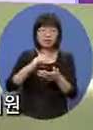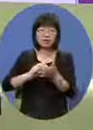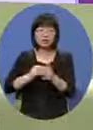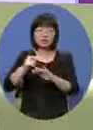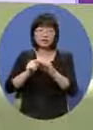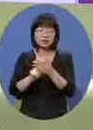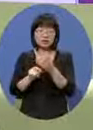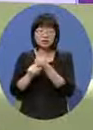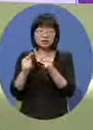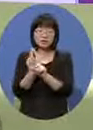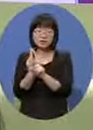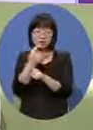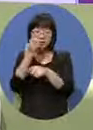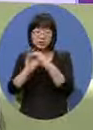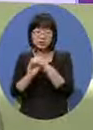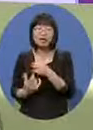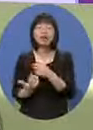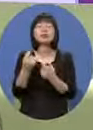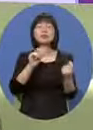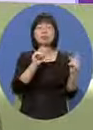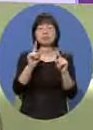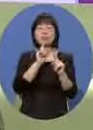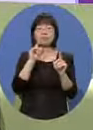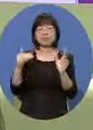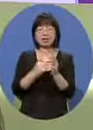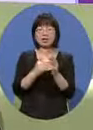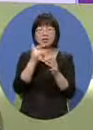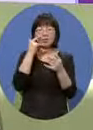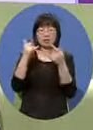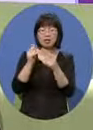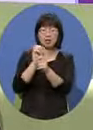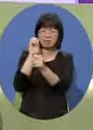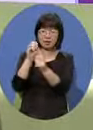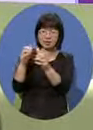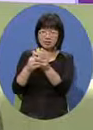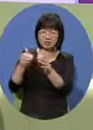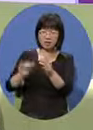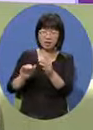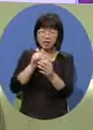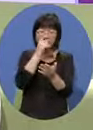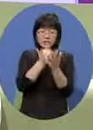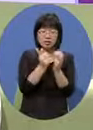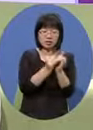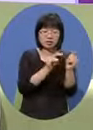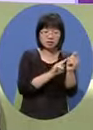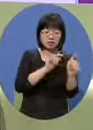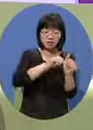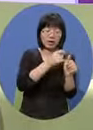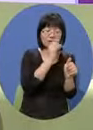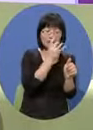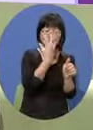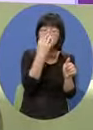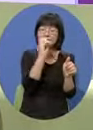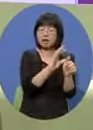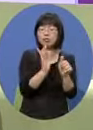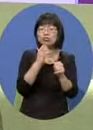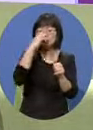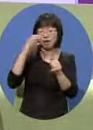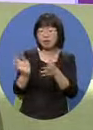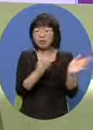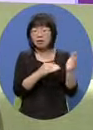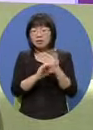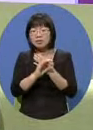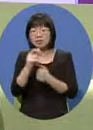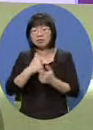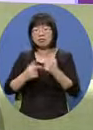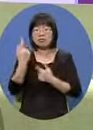같은 경우에는 금방 회복이 되지만 부모님한테 이야기를 했는데 가해자 처벌이 안 된다든지 무시하고 넘어간다든지 그랬을 때는 더